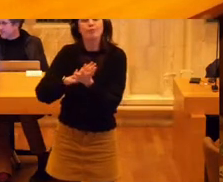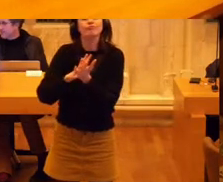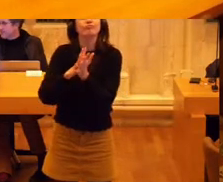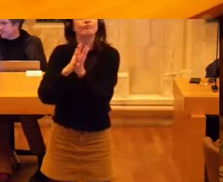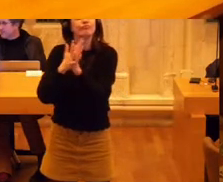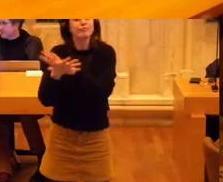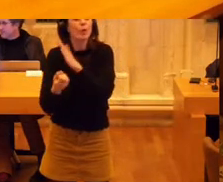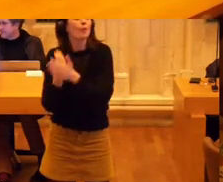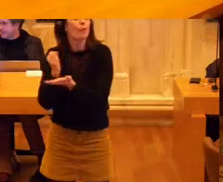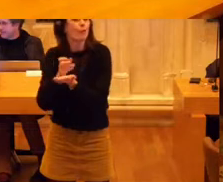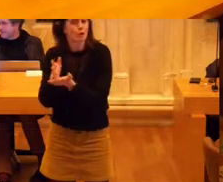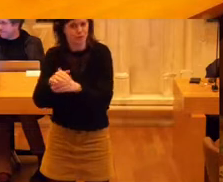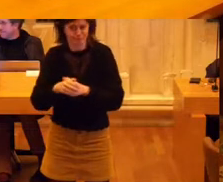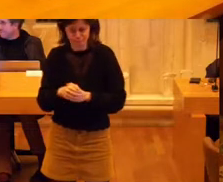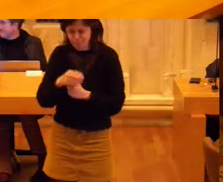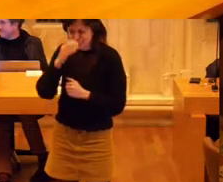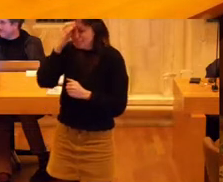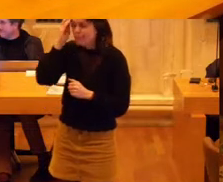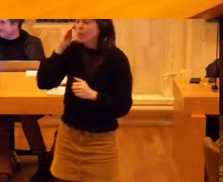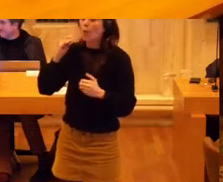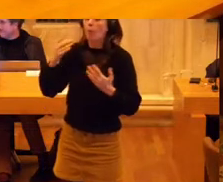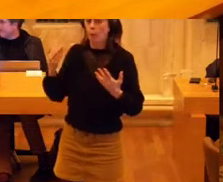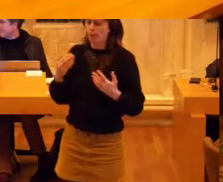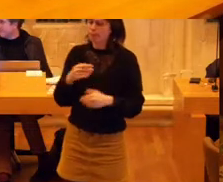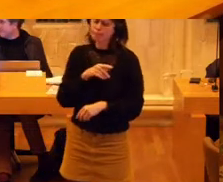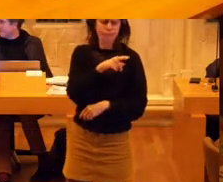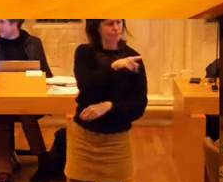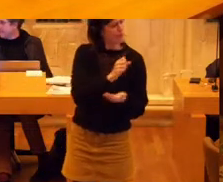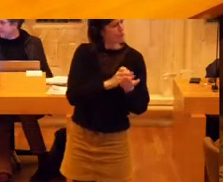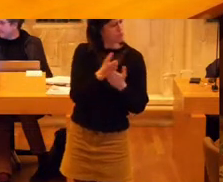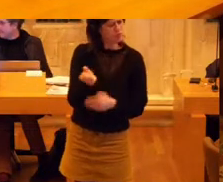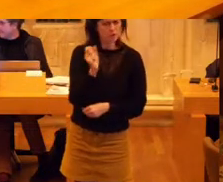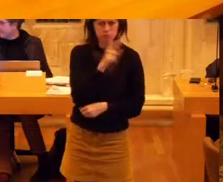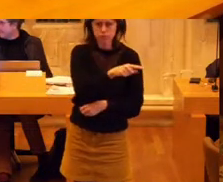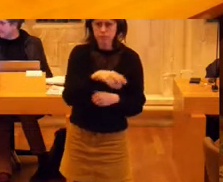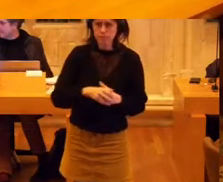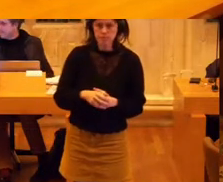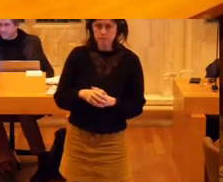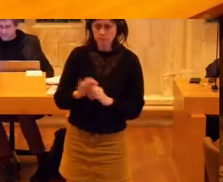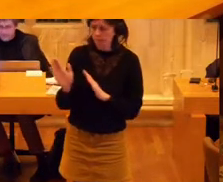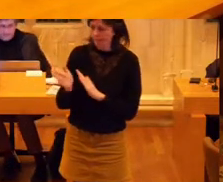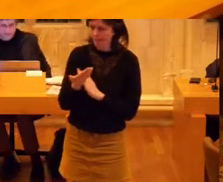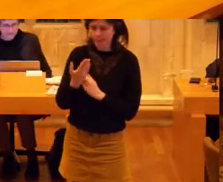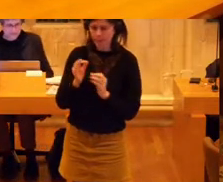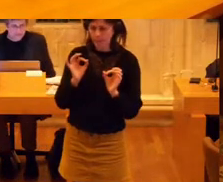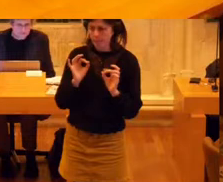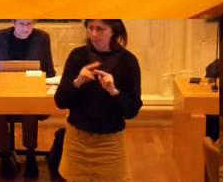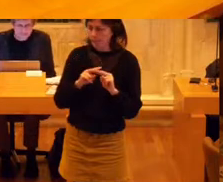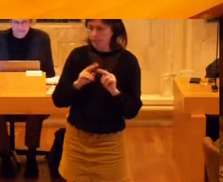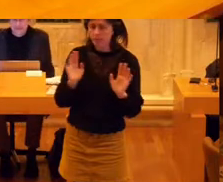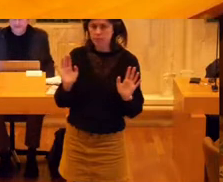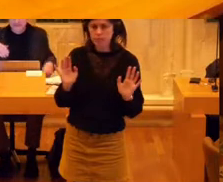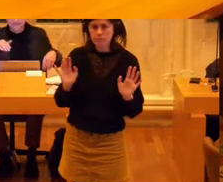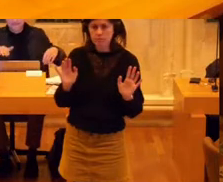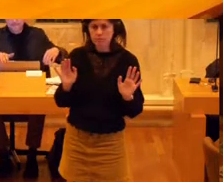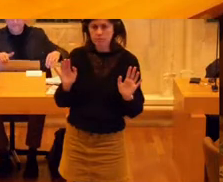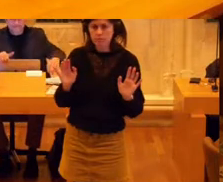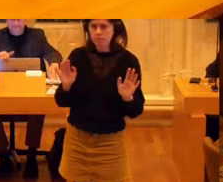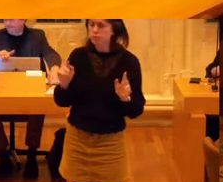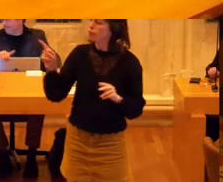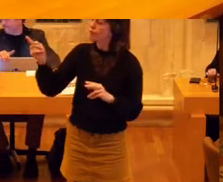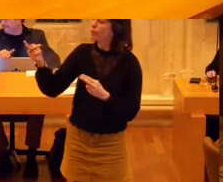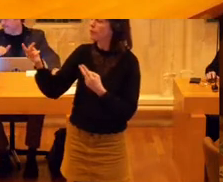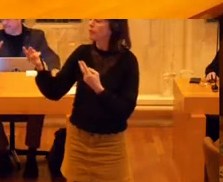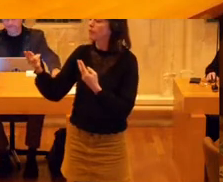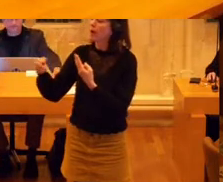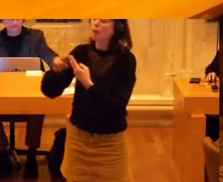Ici, dans le cadre de ce projet-là, aucune présentation ne nous est faite. Et vous nous répondez que les